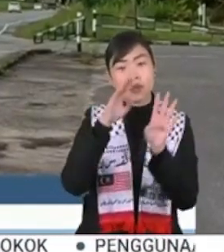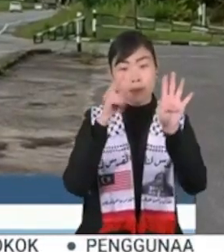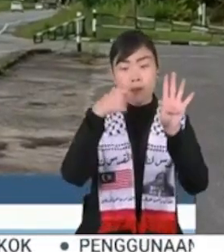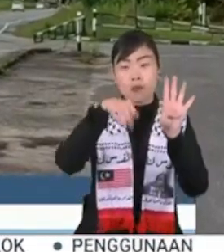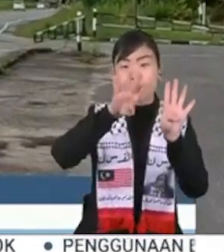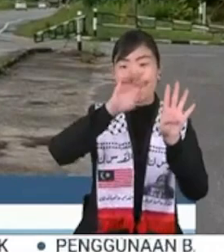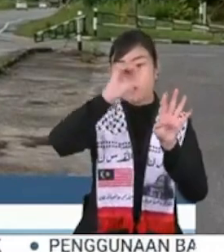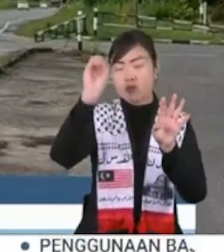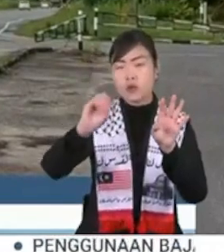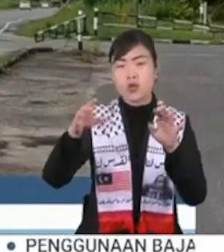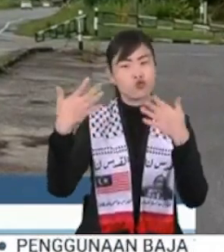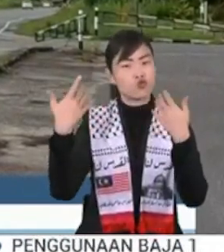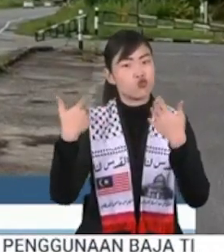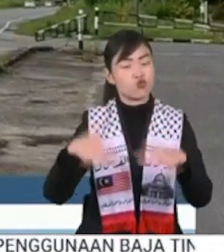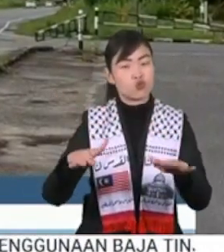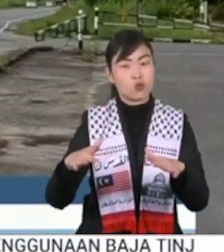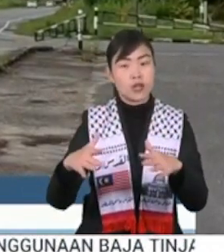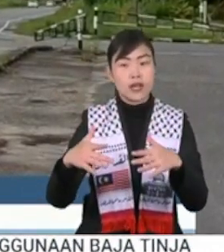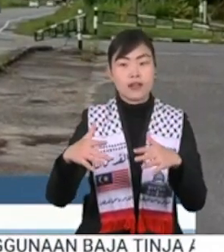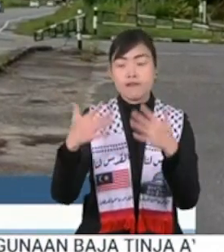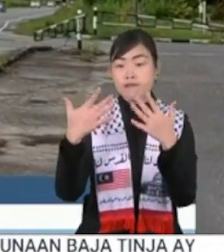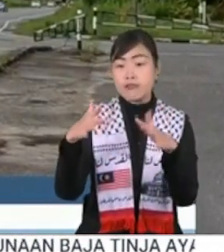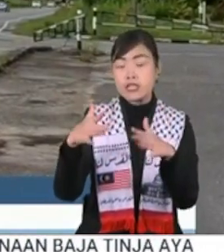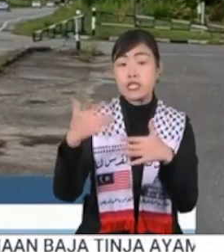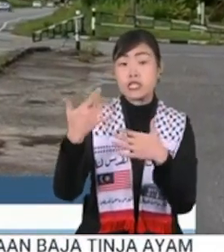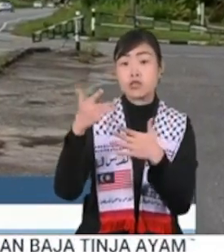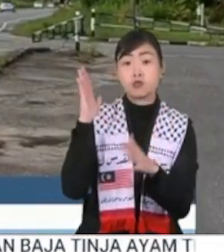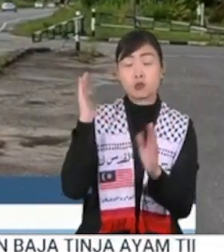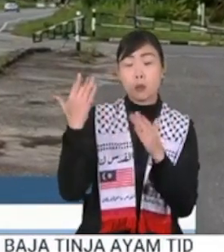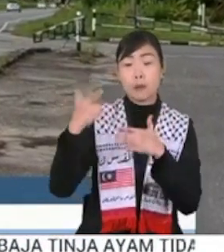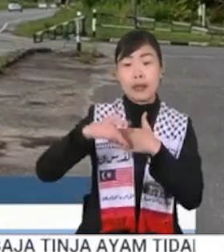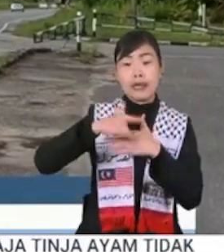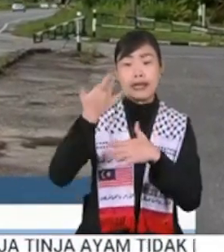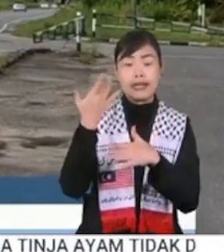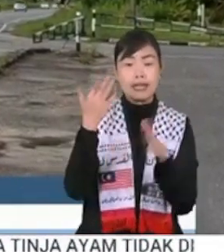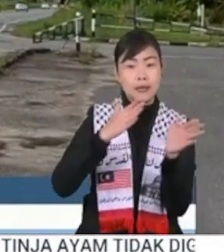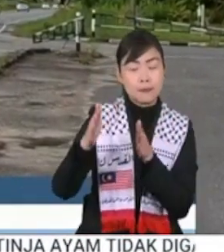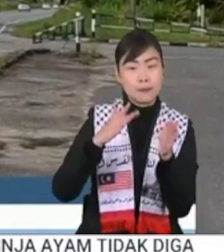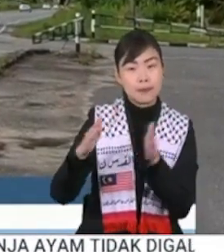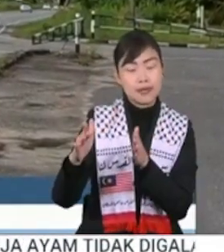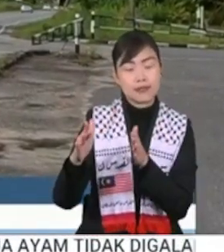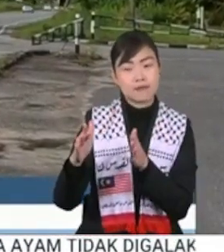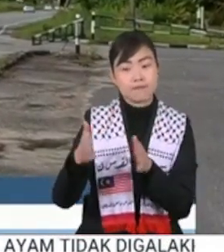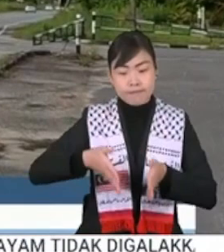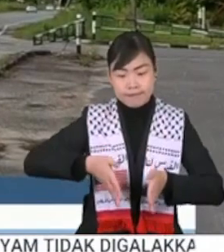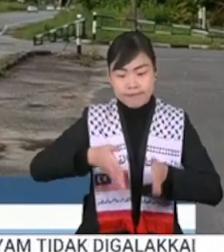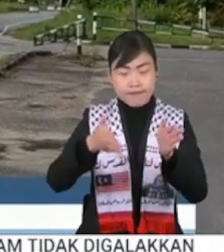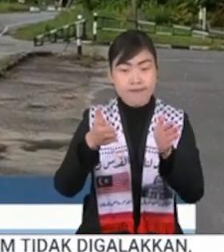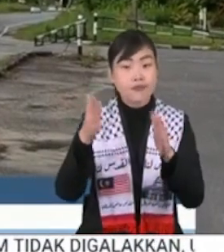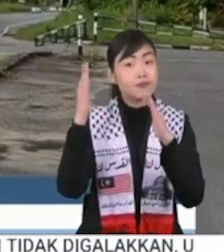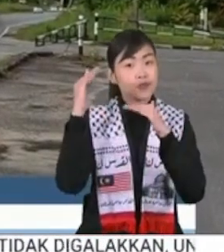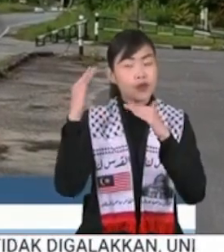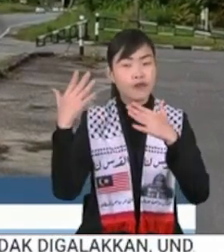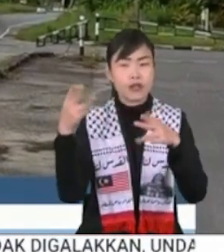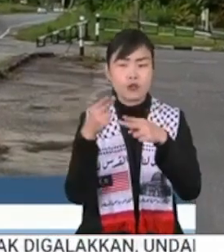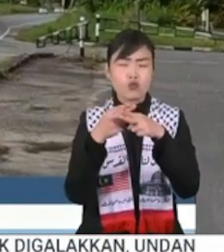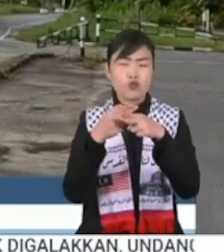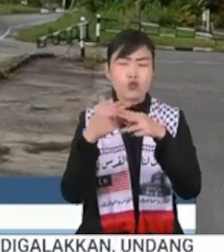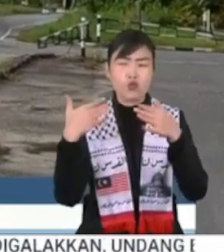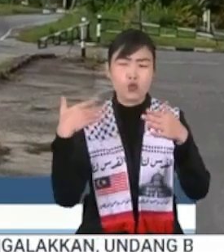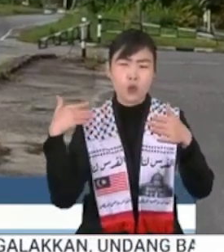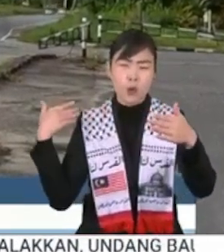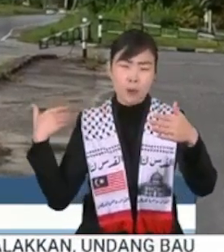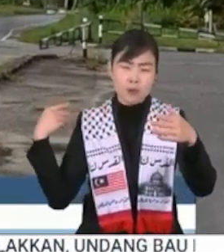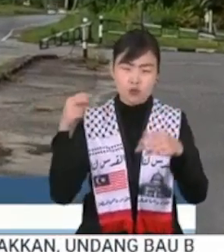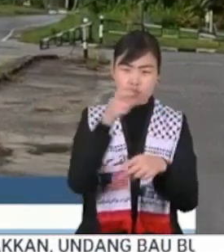4.4% mendahului jadual asal tambah beliau jajaran jalan itu nanti bakal memindikkan jarak perjalanan dari